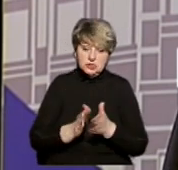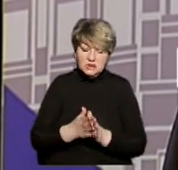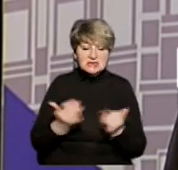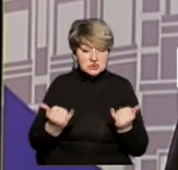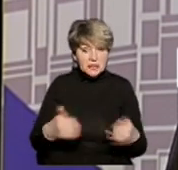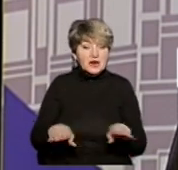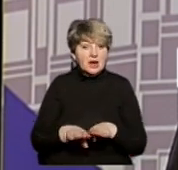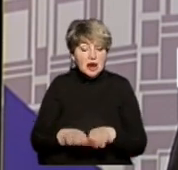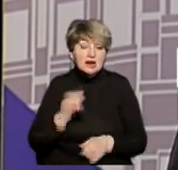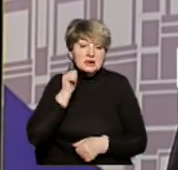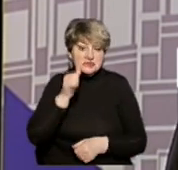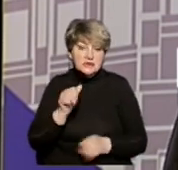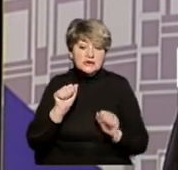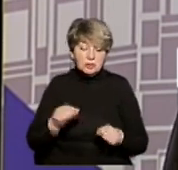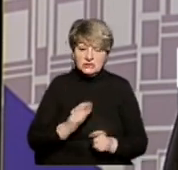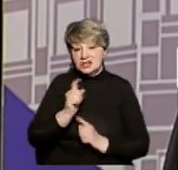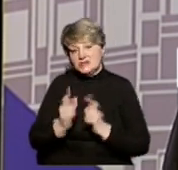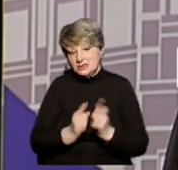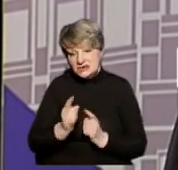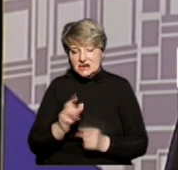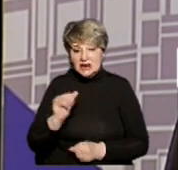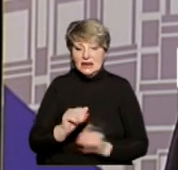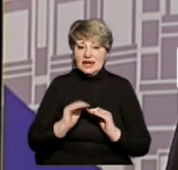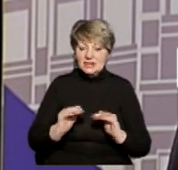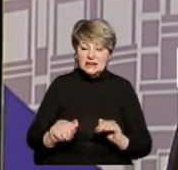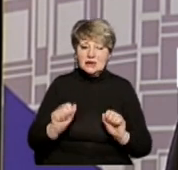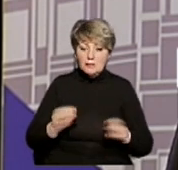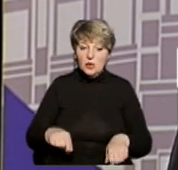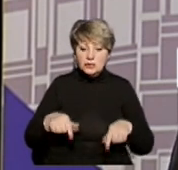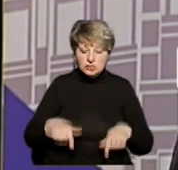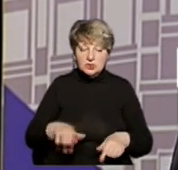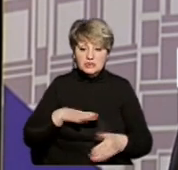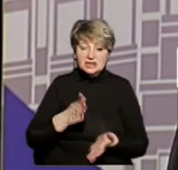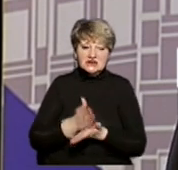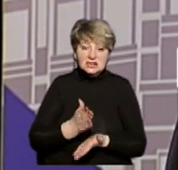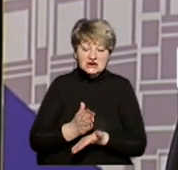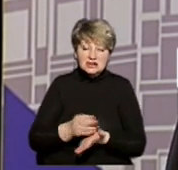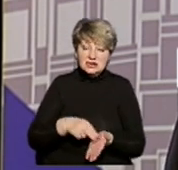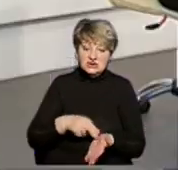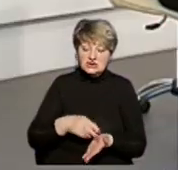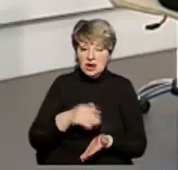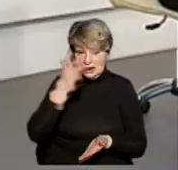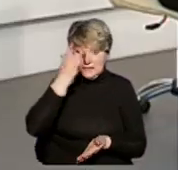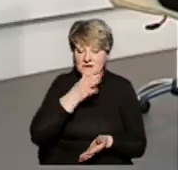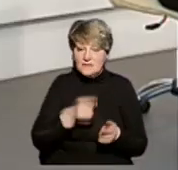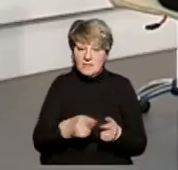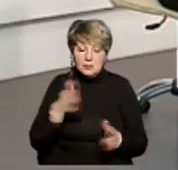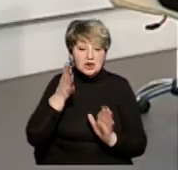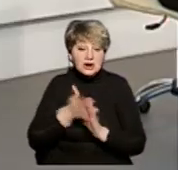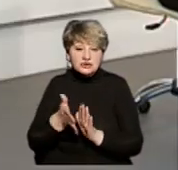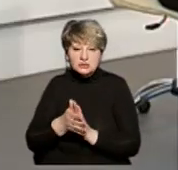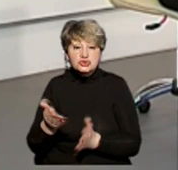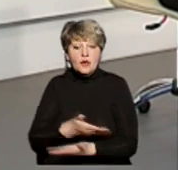така. Завтра вона може змінитися, і діти можуть прибувати на Черкащину протягом літнього періоду часу. І зрозуміло, що